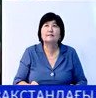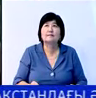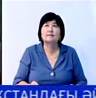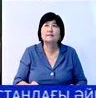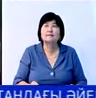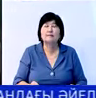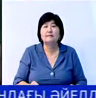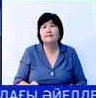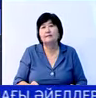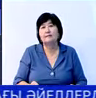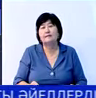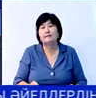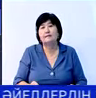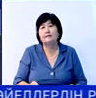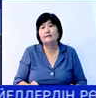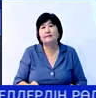Қызылорда телеарнасы.